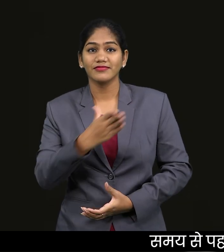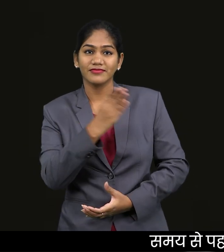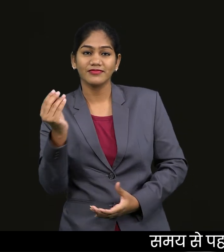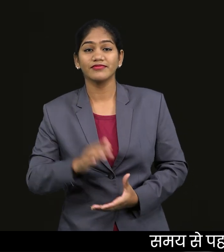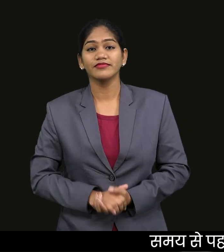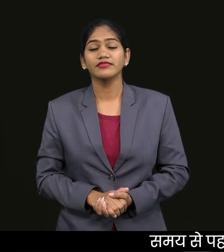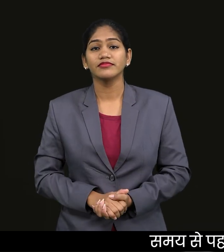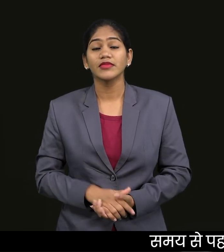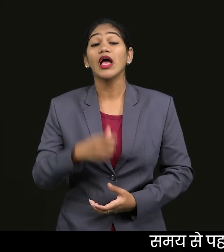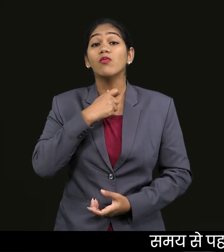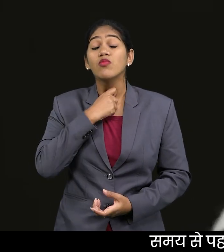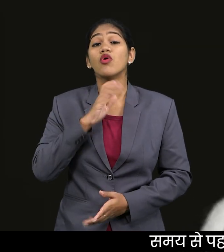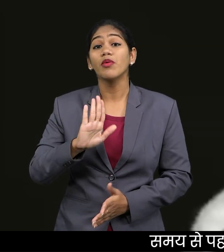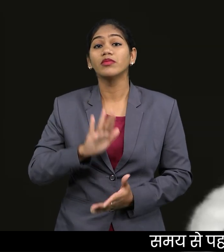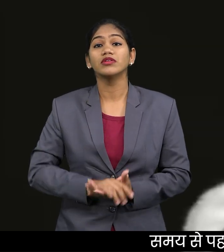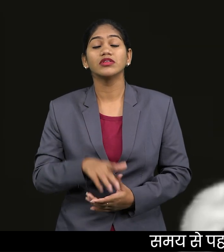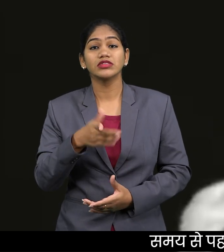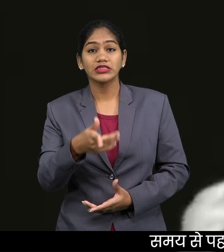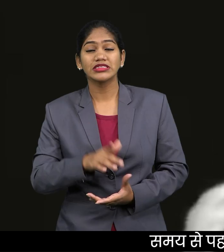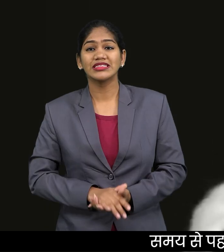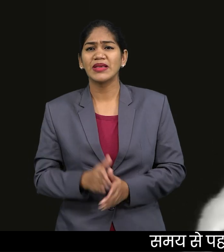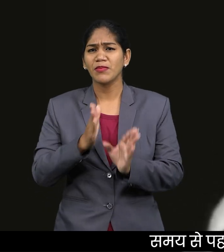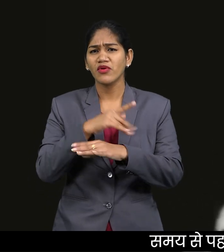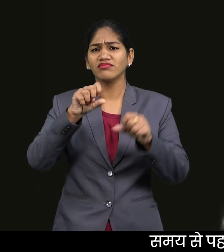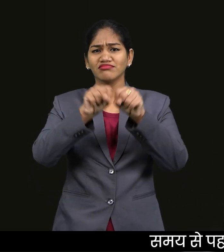समय से पहले चुनाव कराने का आह्वान किया।